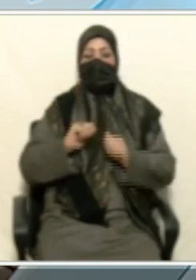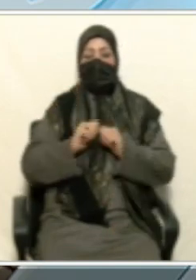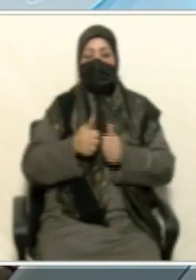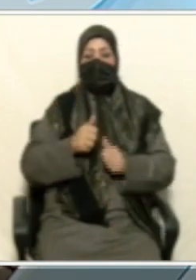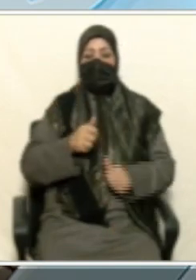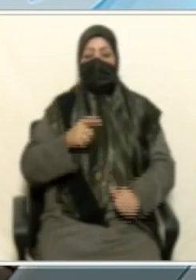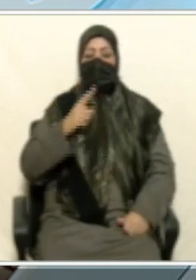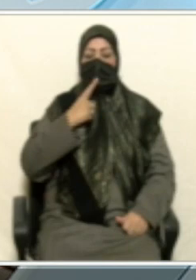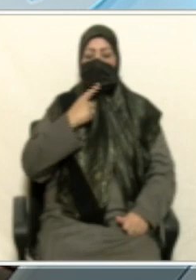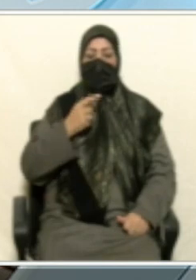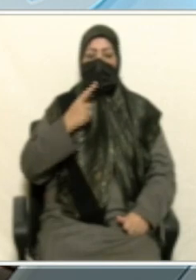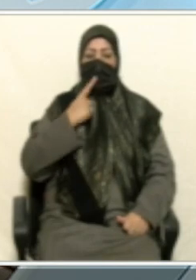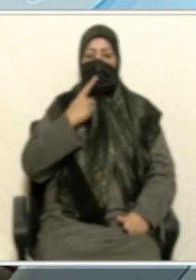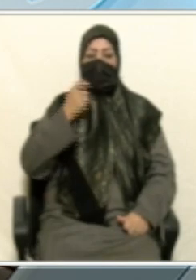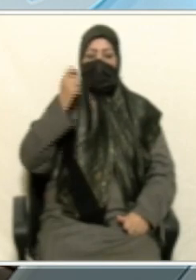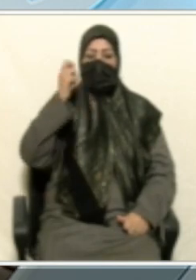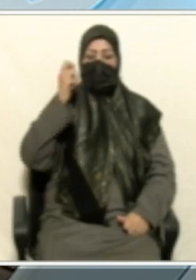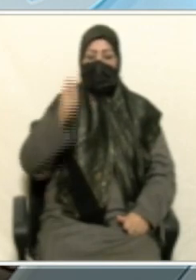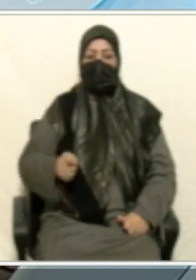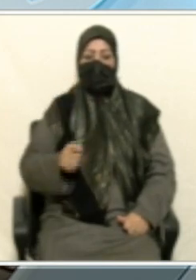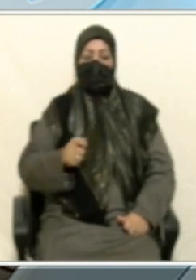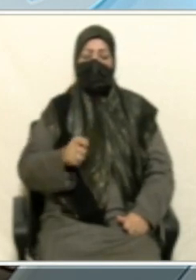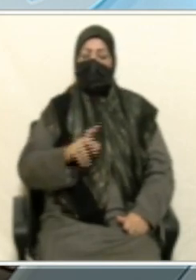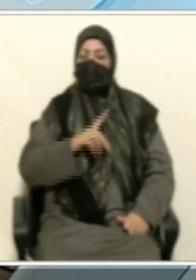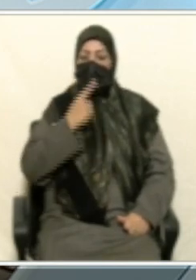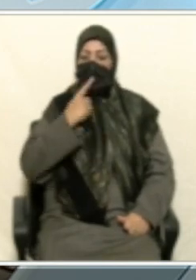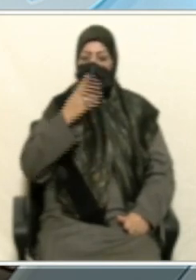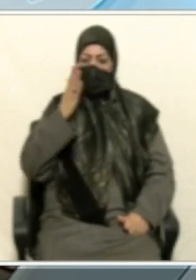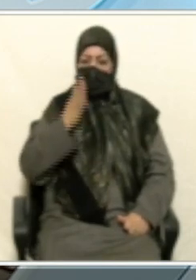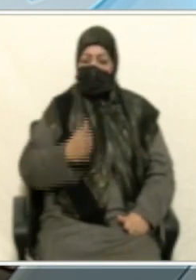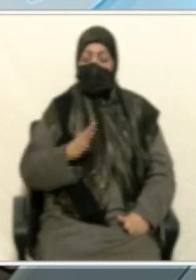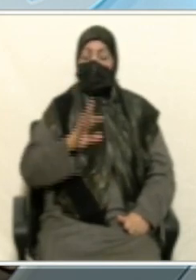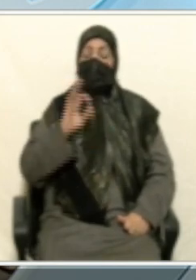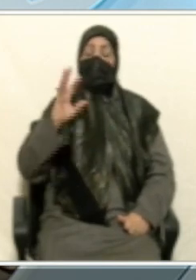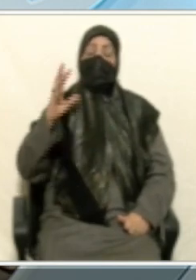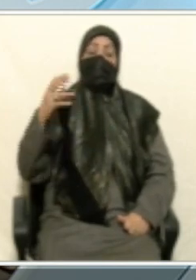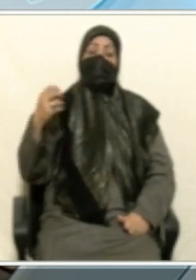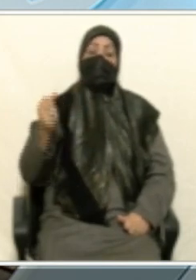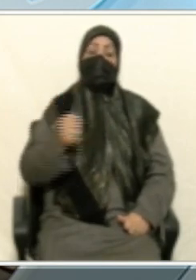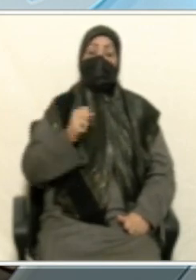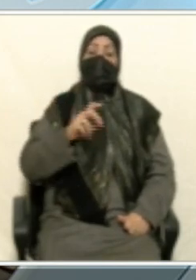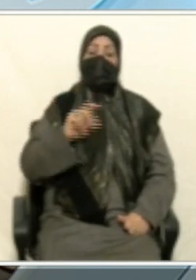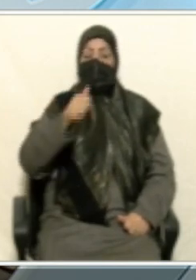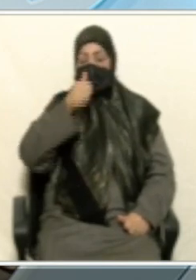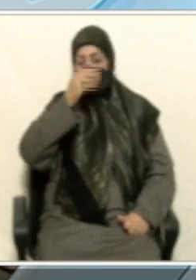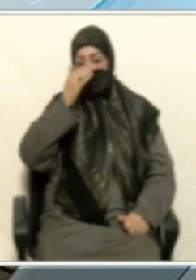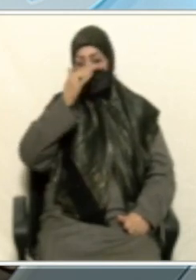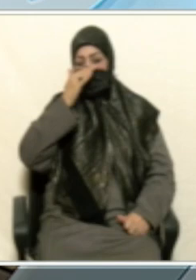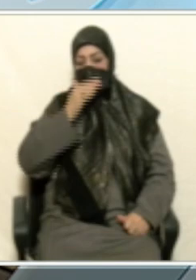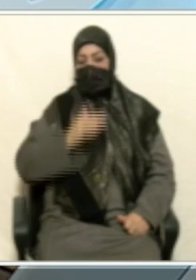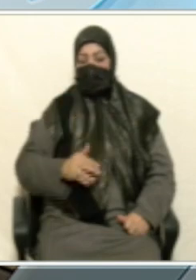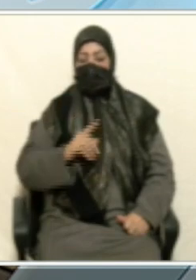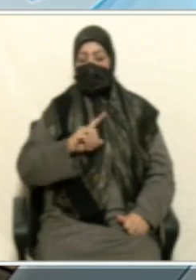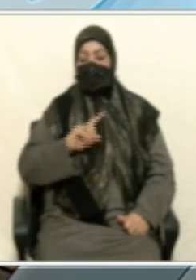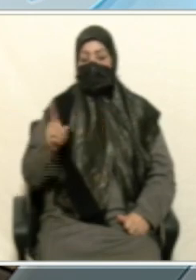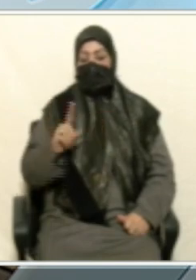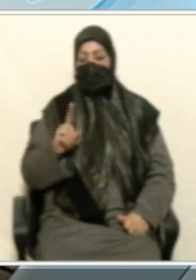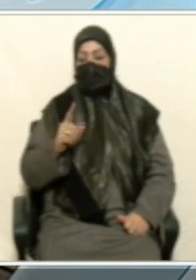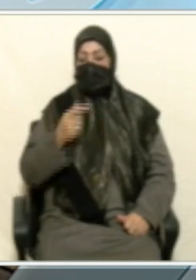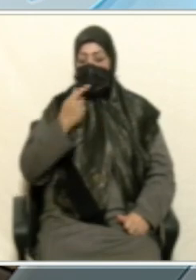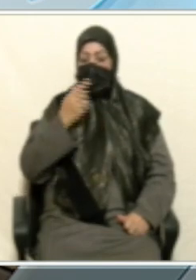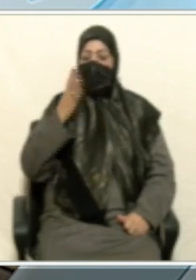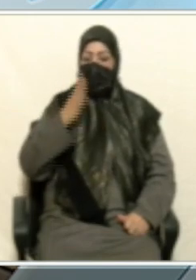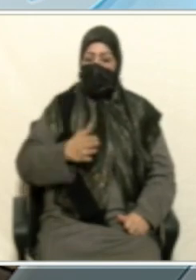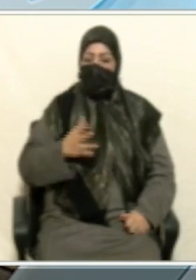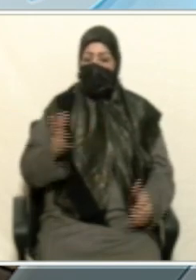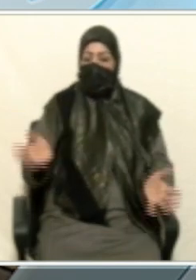التنفيذ، وأما إن كان في غير طاعة فلا يلزمني وليس في، بل لا يقال نذرا.